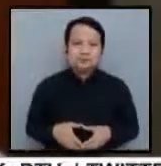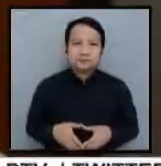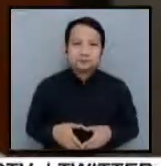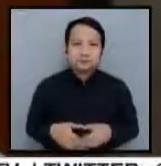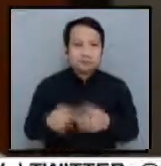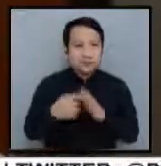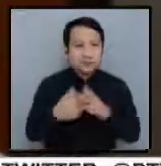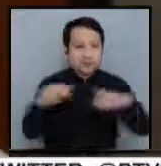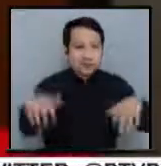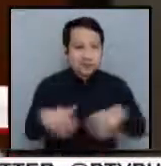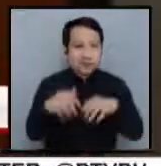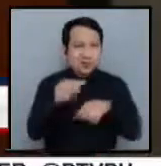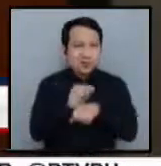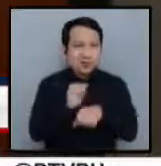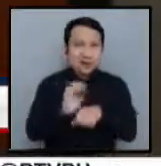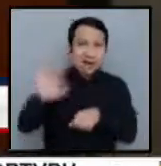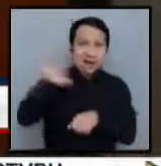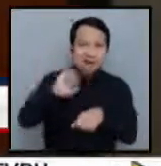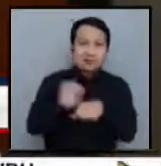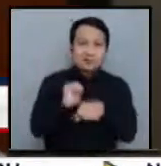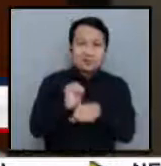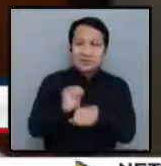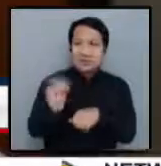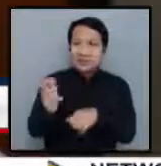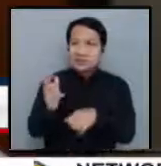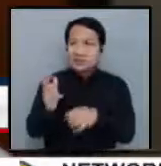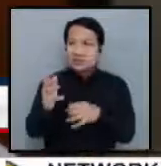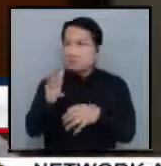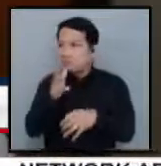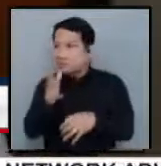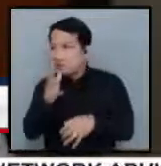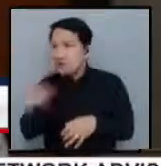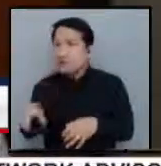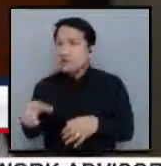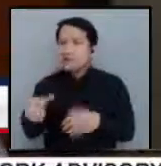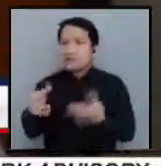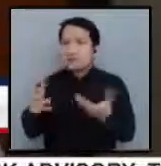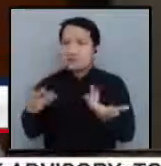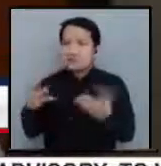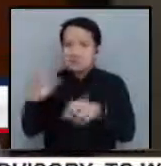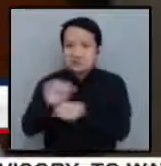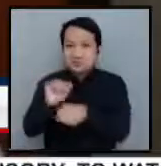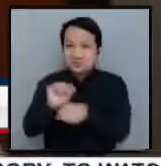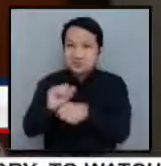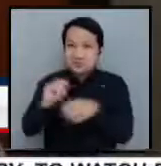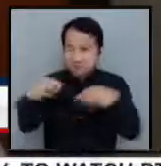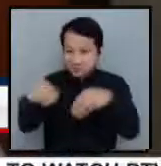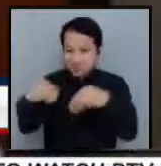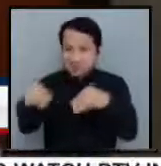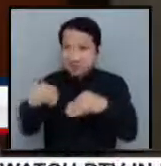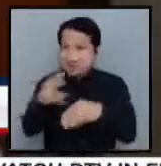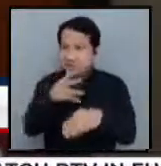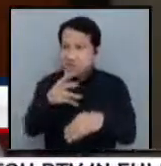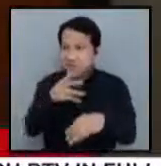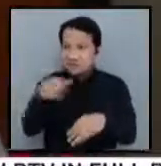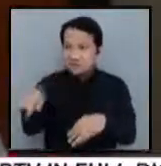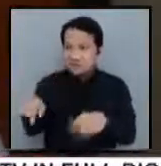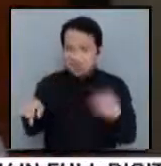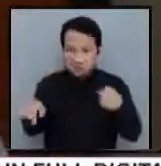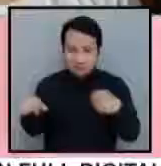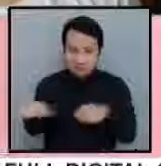nagtatrabaho po ako sa mother ko po sa palengke. And then, after magtrabaho po sa palengke,